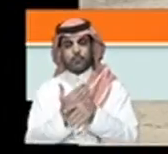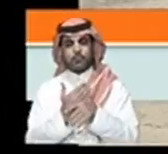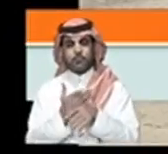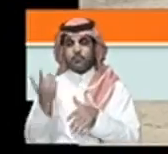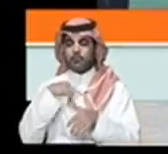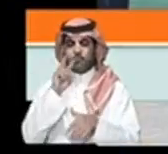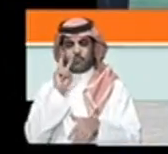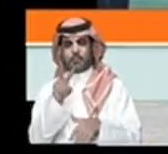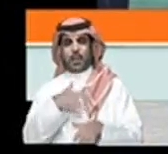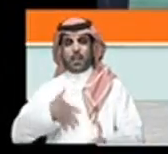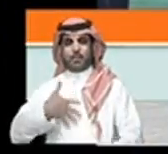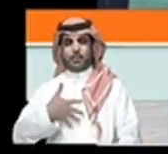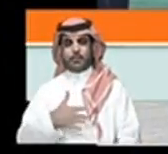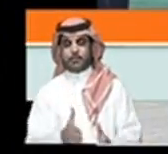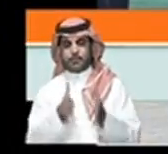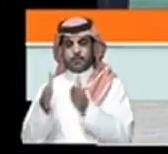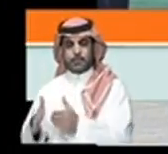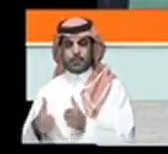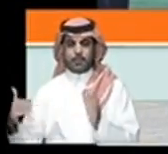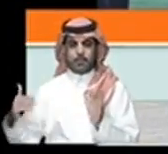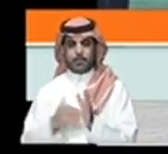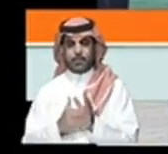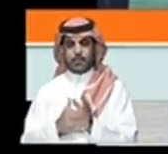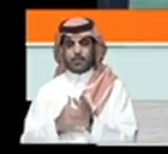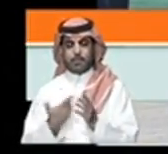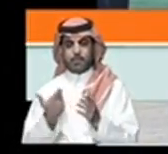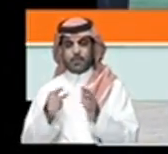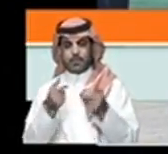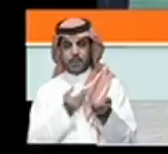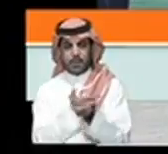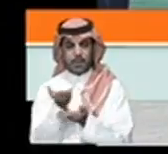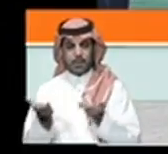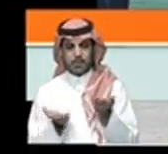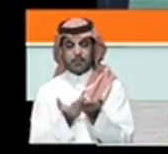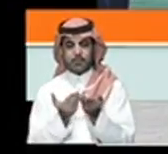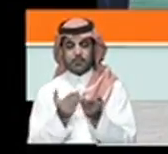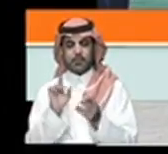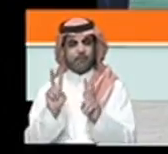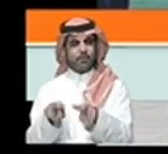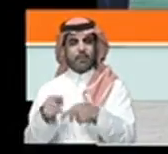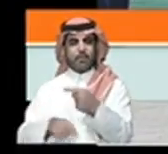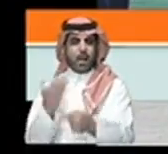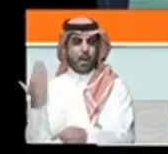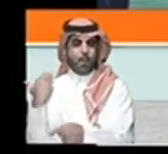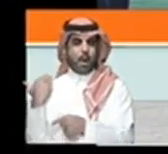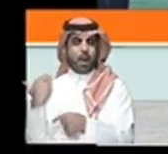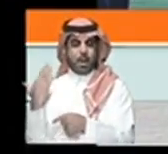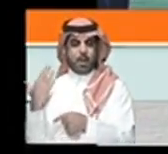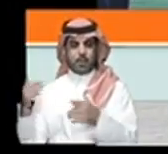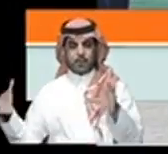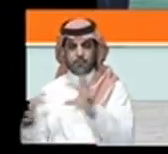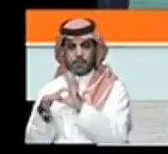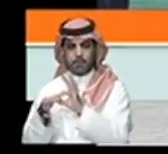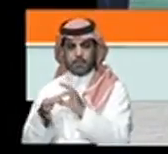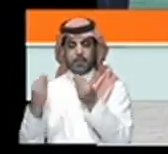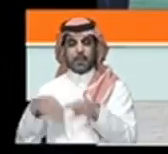بالدهشه لكنهما لم يقترب من تضييق الهوه بين مواقفهما منذ انهيار قمتهما الاخيره في